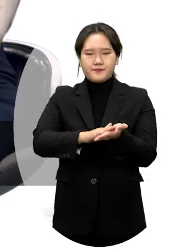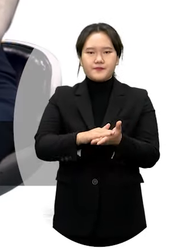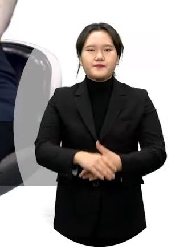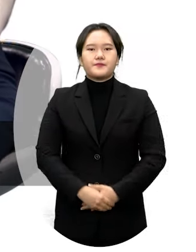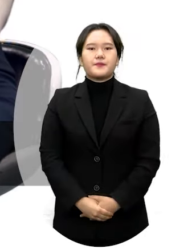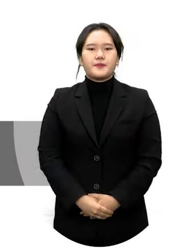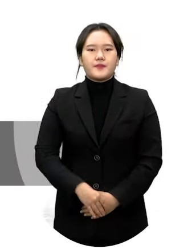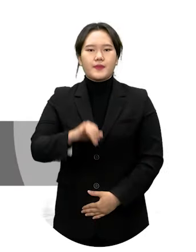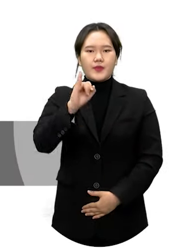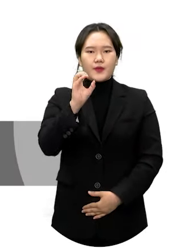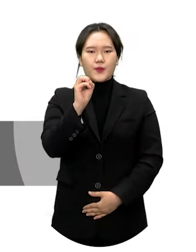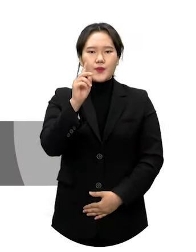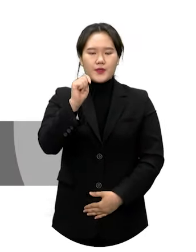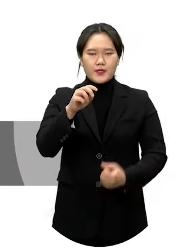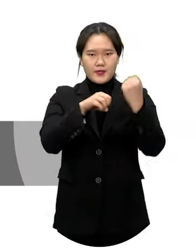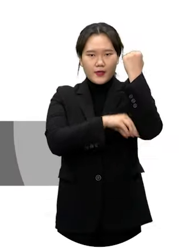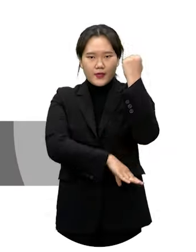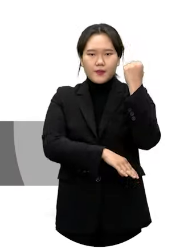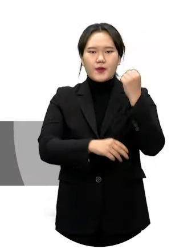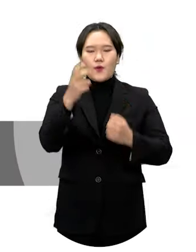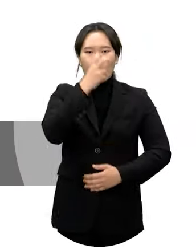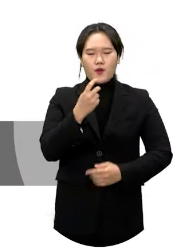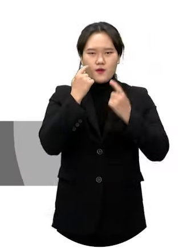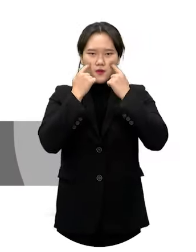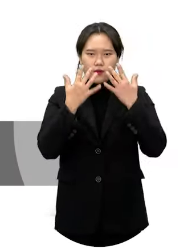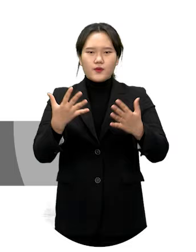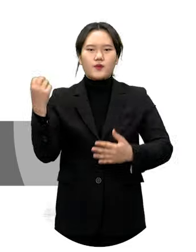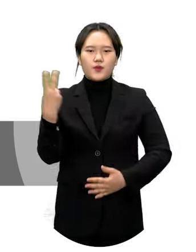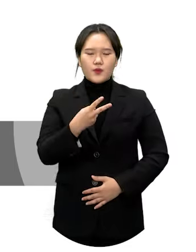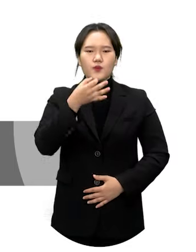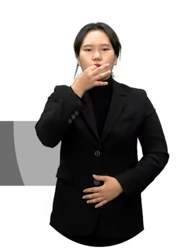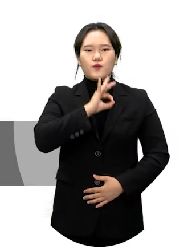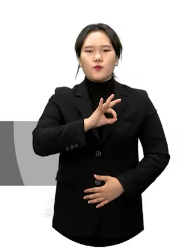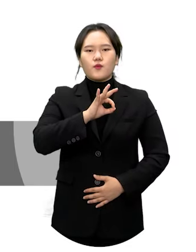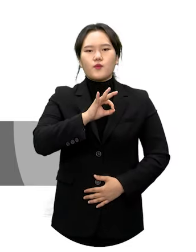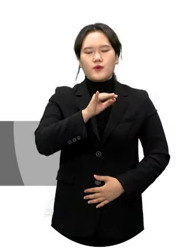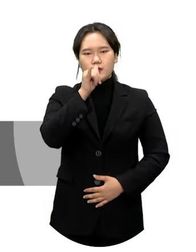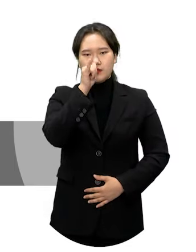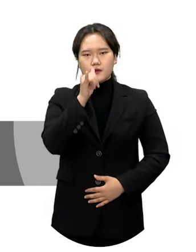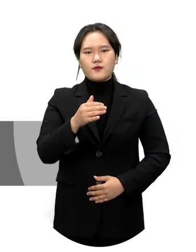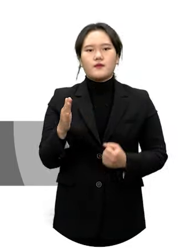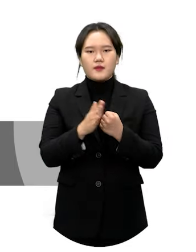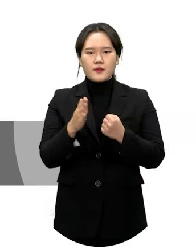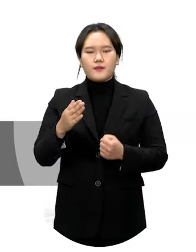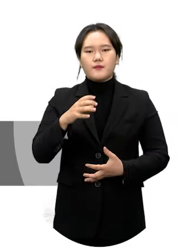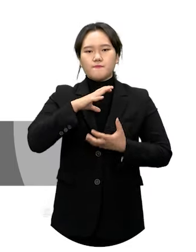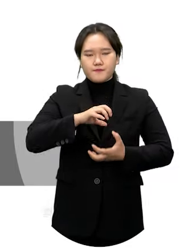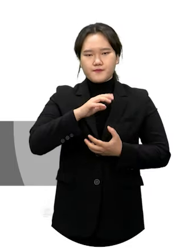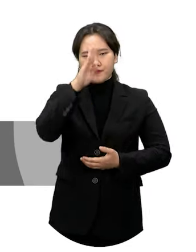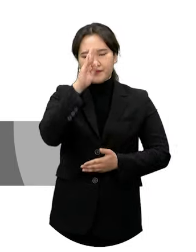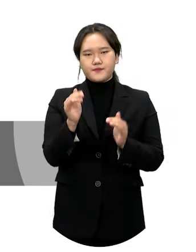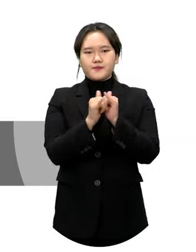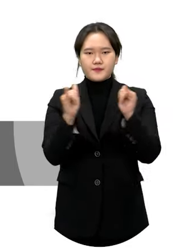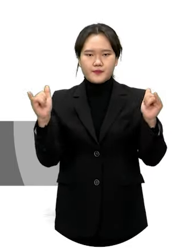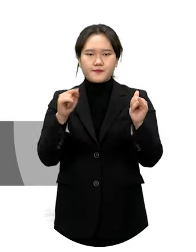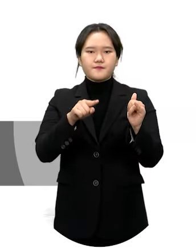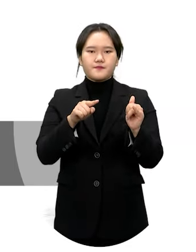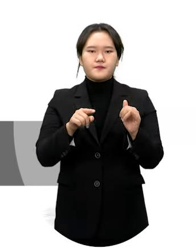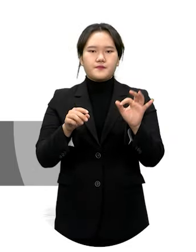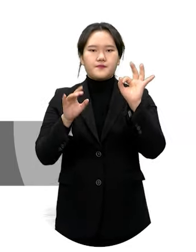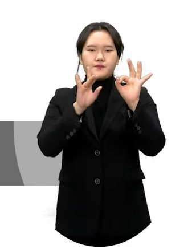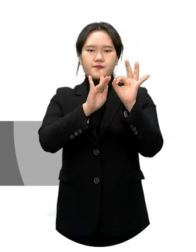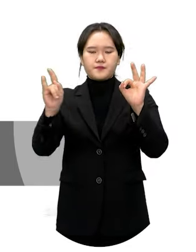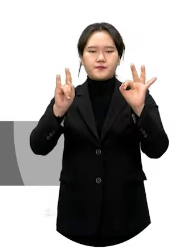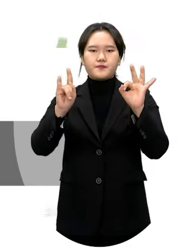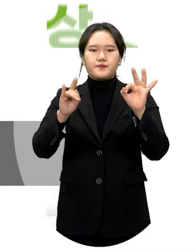통합관리 플랫폼인데요. IoT 기술을 기반으로 관리의 정확성과 효율성을 높여 응급심정지 환자의 생명 구조율을